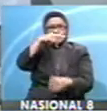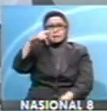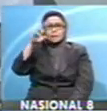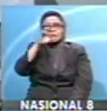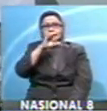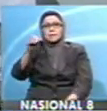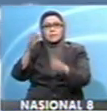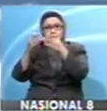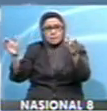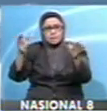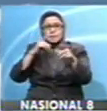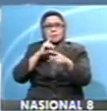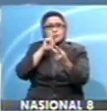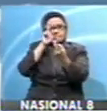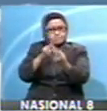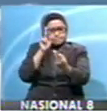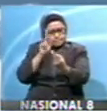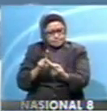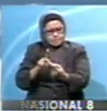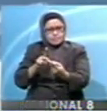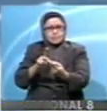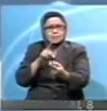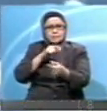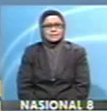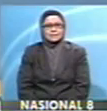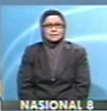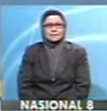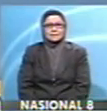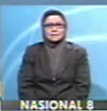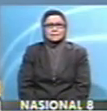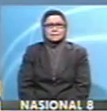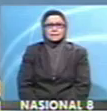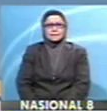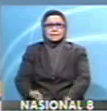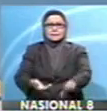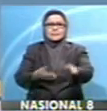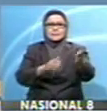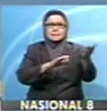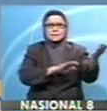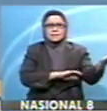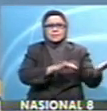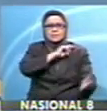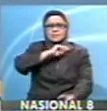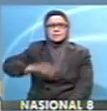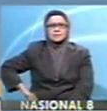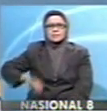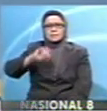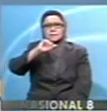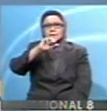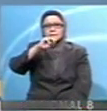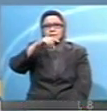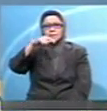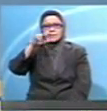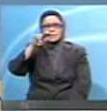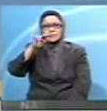sahaja dapat menyewa rumah itu jenazah almarhum Tengku ampuan tua Terengganu Tengku Intan